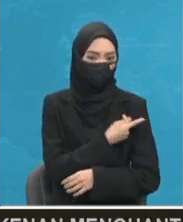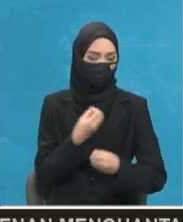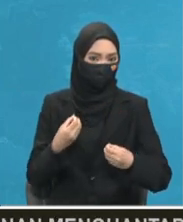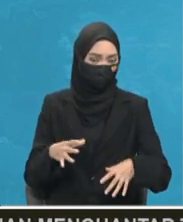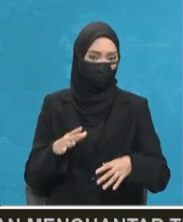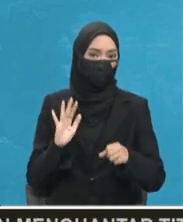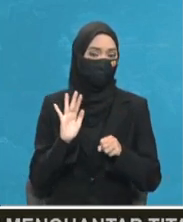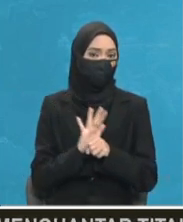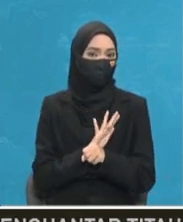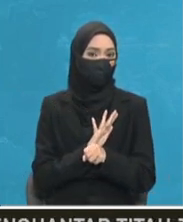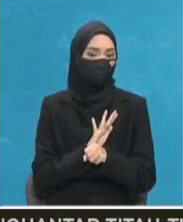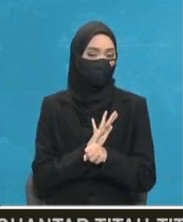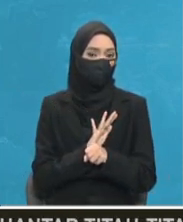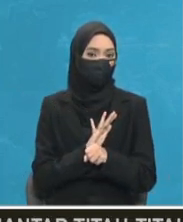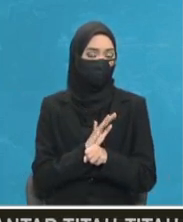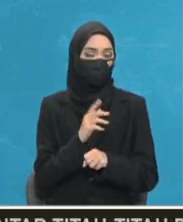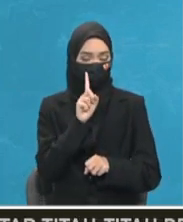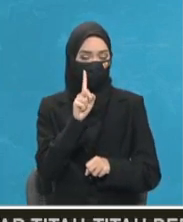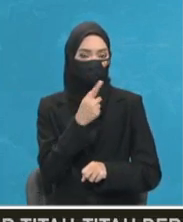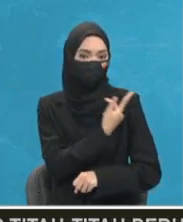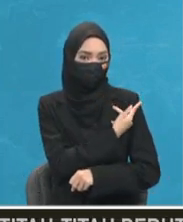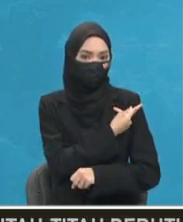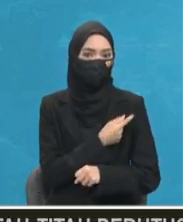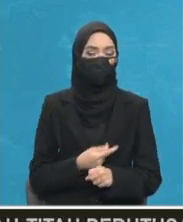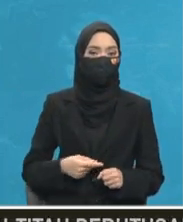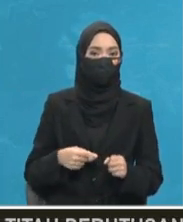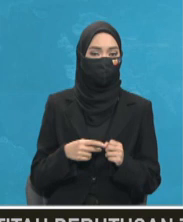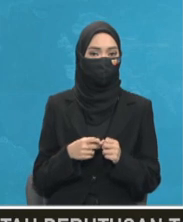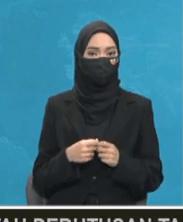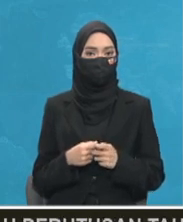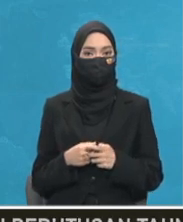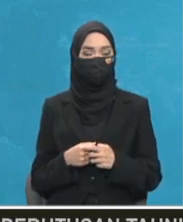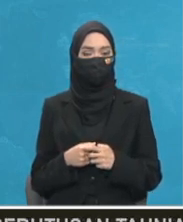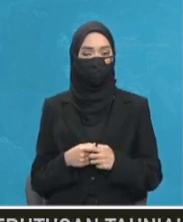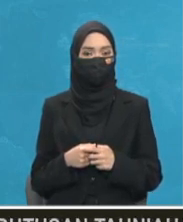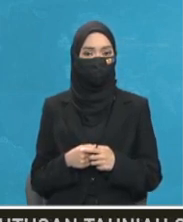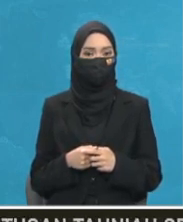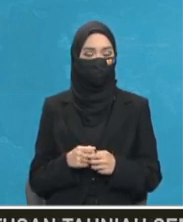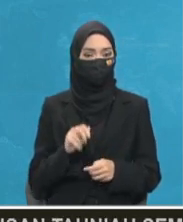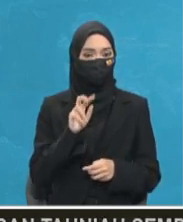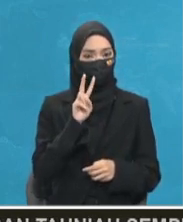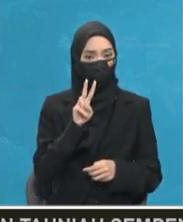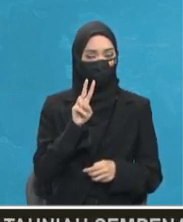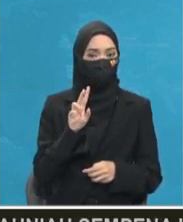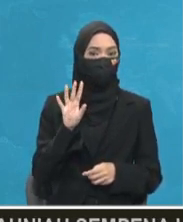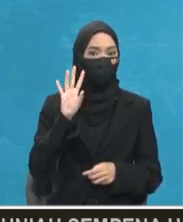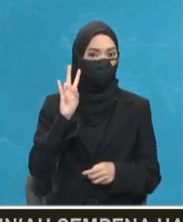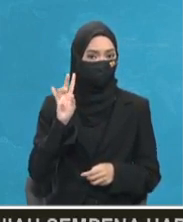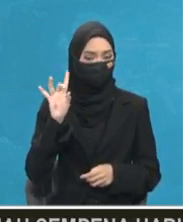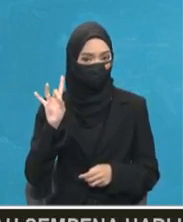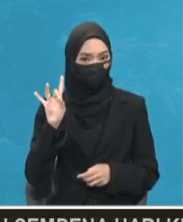fashion copy 19 yaitu 80-400 daripada jumlah penduduk negara merekalah 287